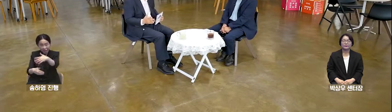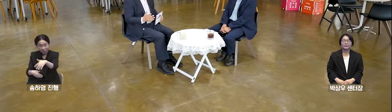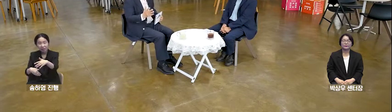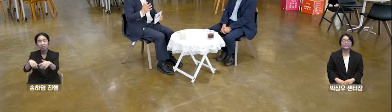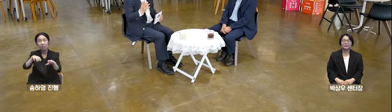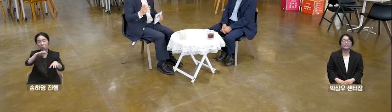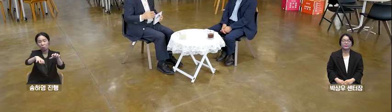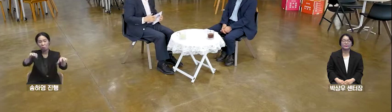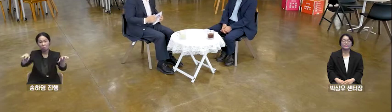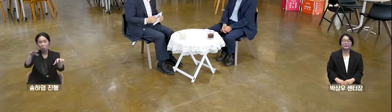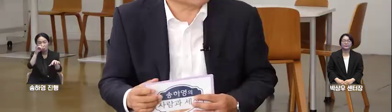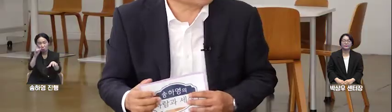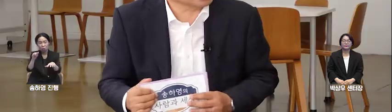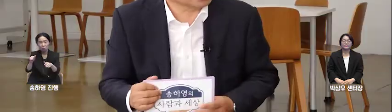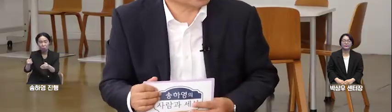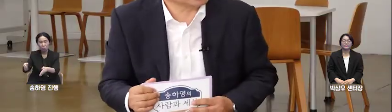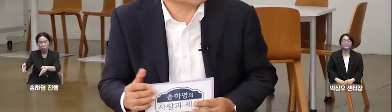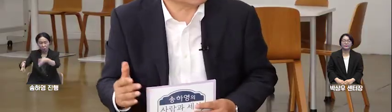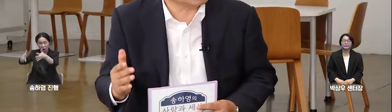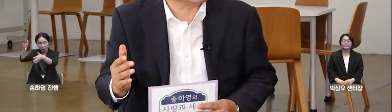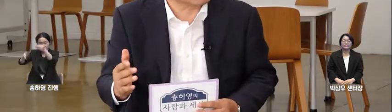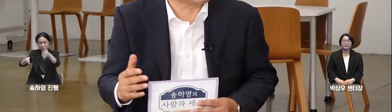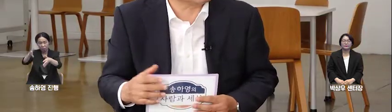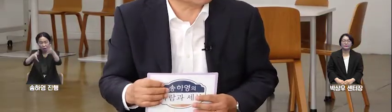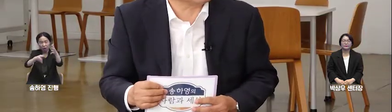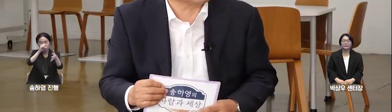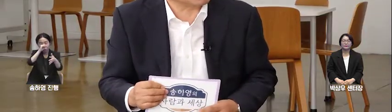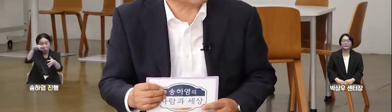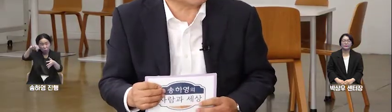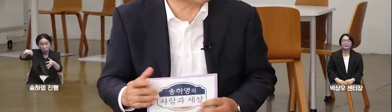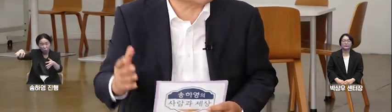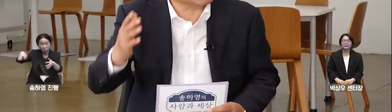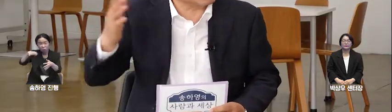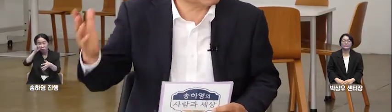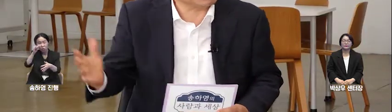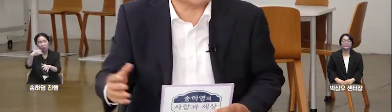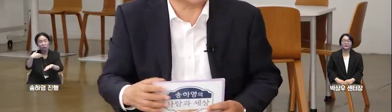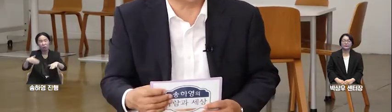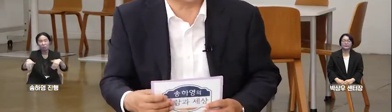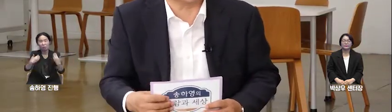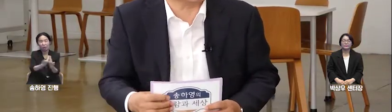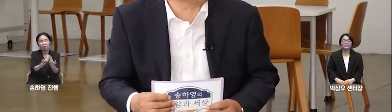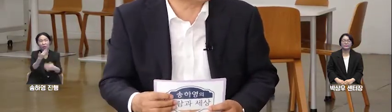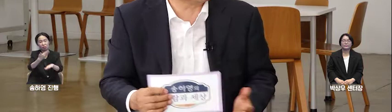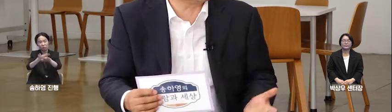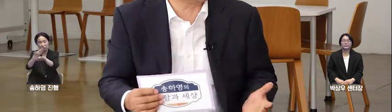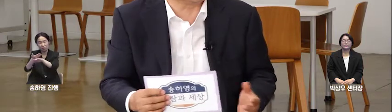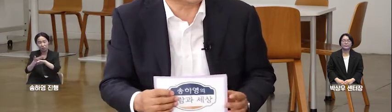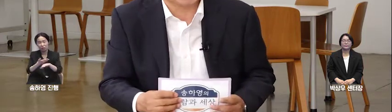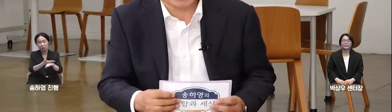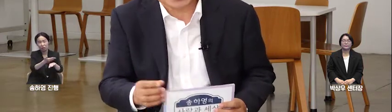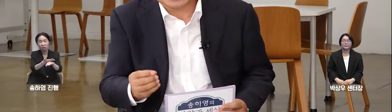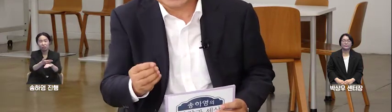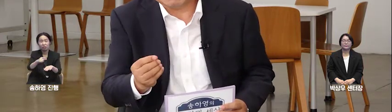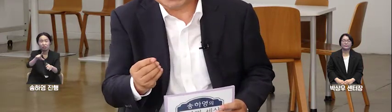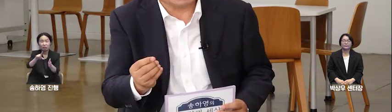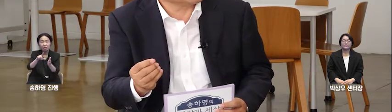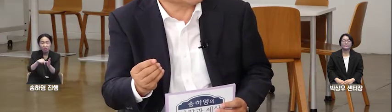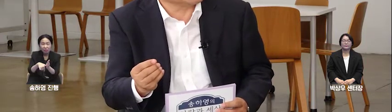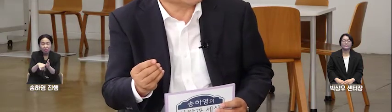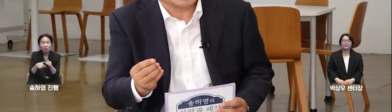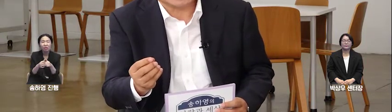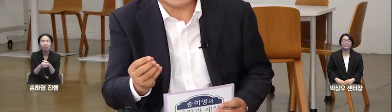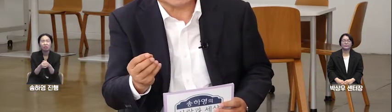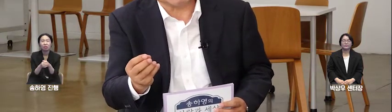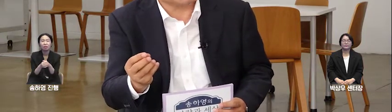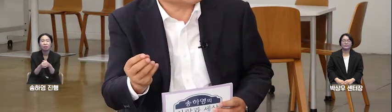네. 뭐 이렇게 번듯하게 잘 가꿔져가지고 뭐 아파트 주로 이렇게 되어 있는 데도 있어요. 그런 데서 이제 시민들이